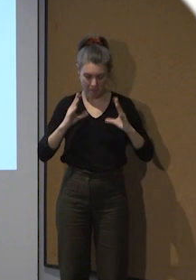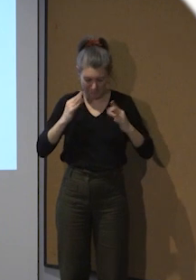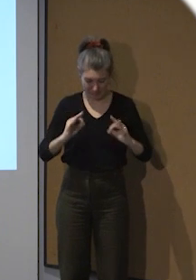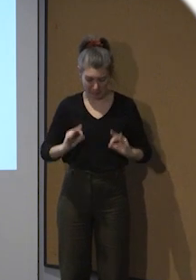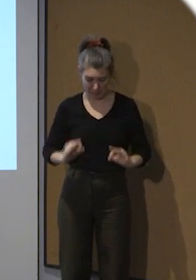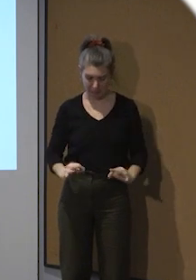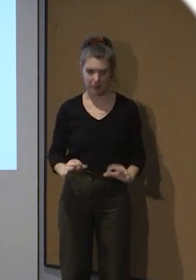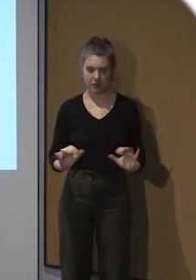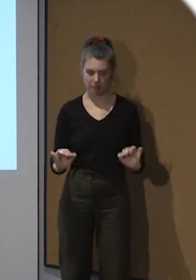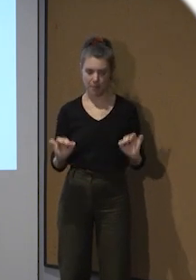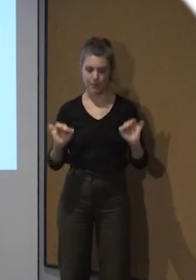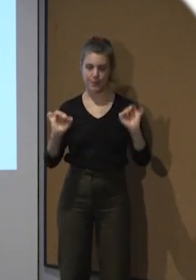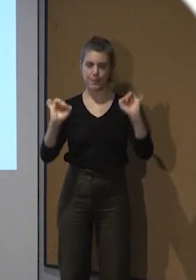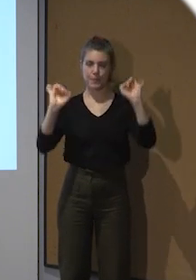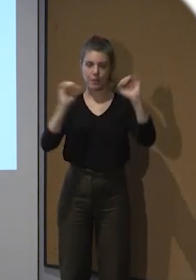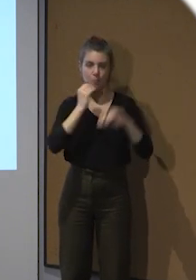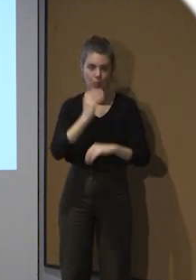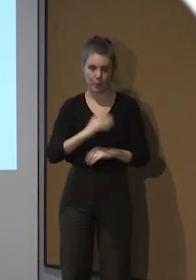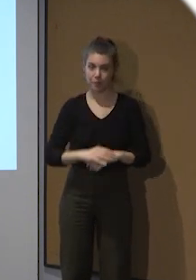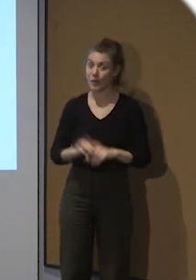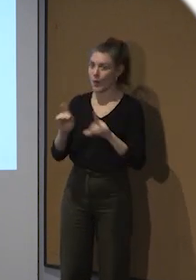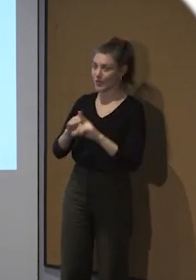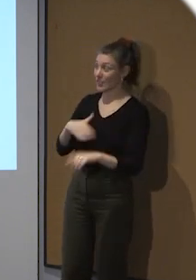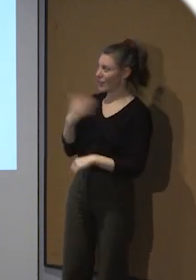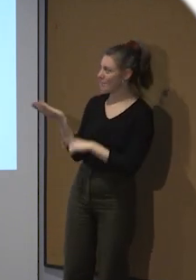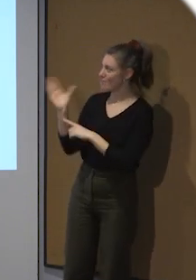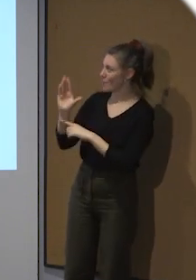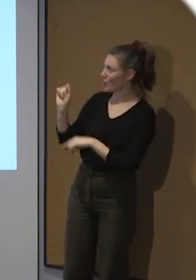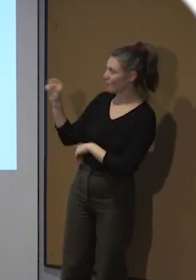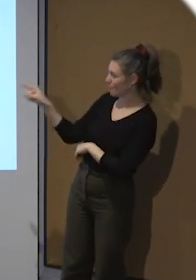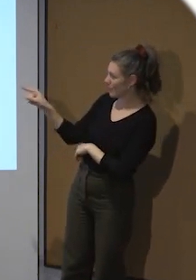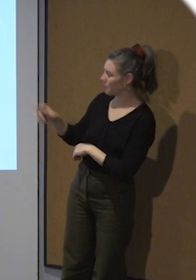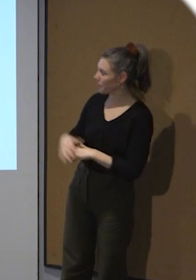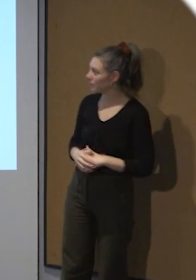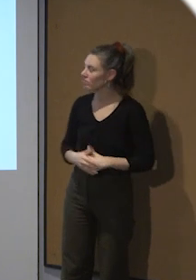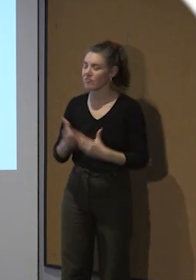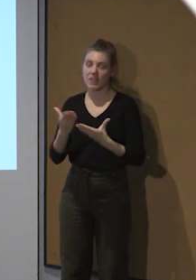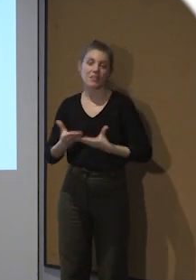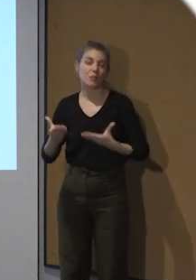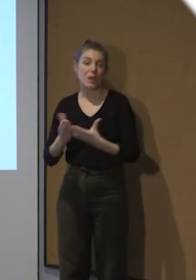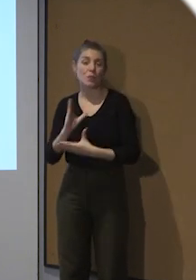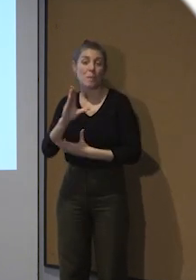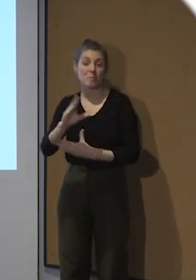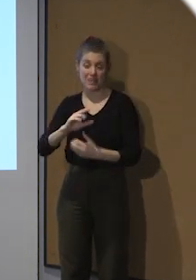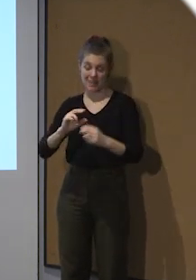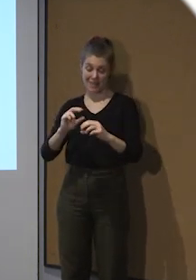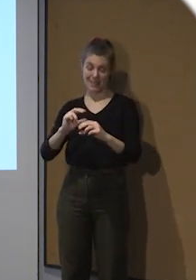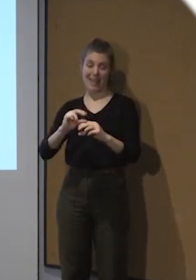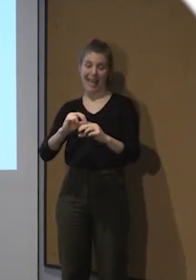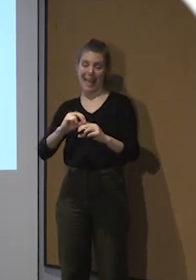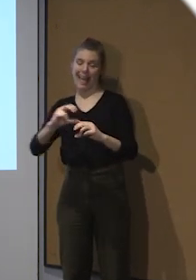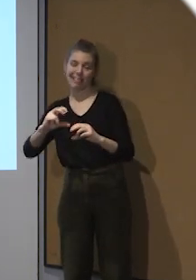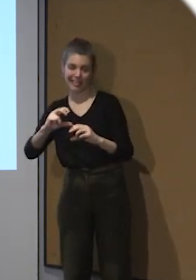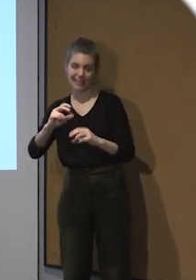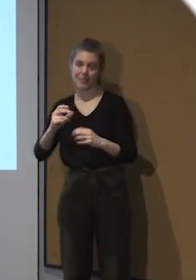bien vous montrer. Alors, par rapport aux histoires de hernie, de protrusion discale, etc. Parce que des fois, on